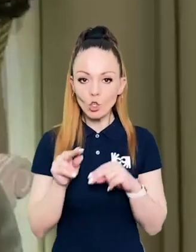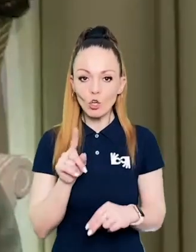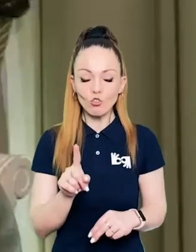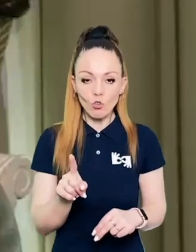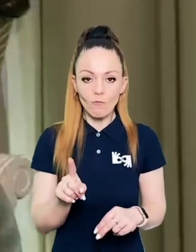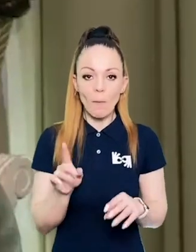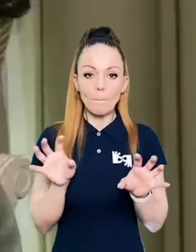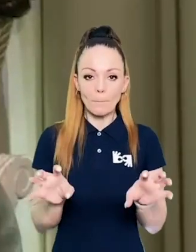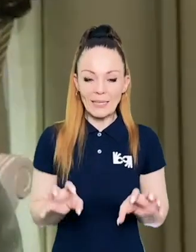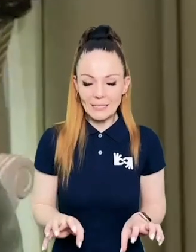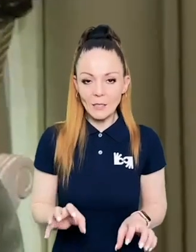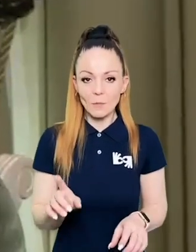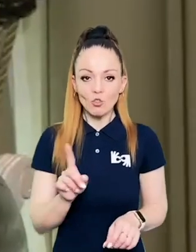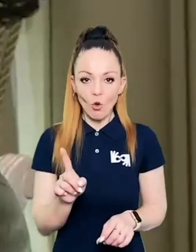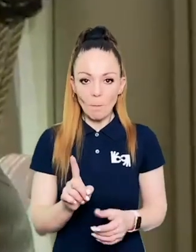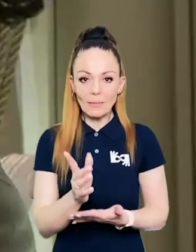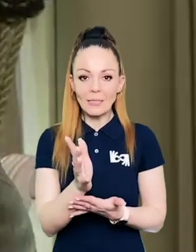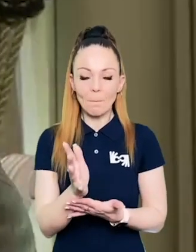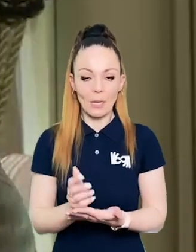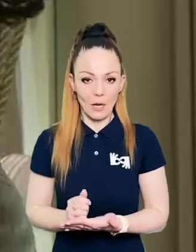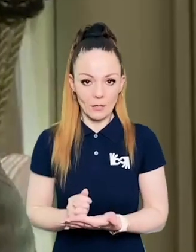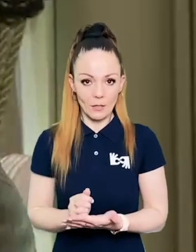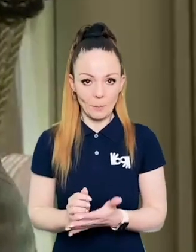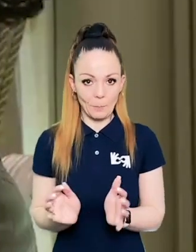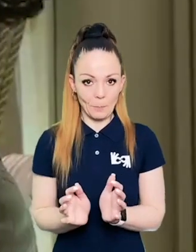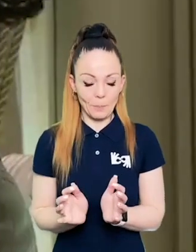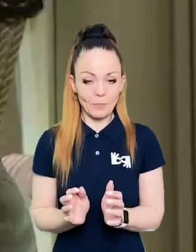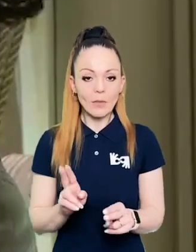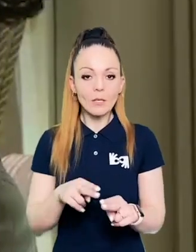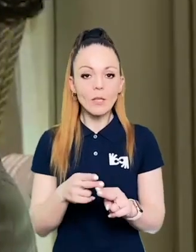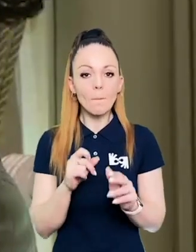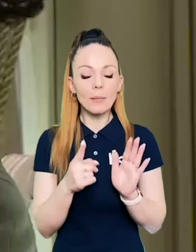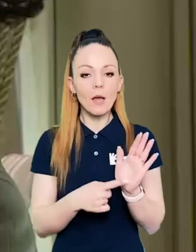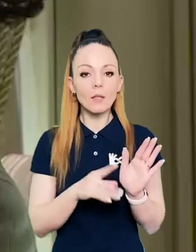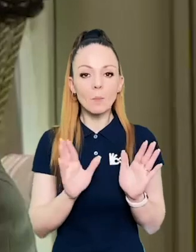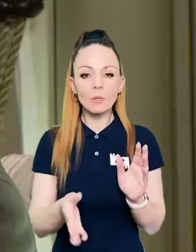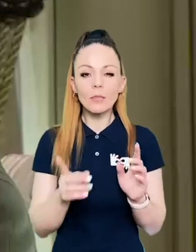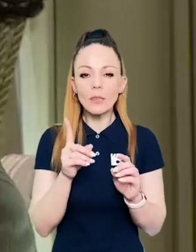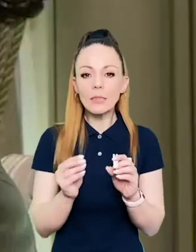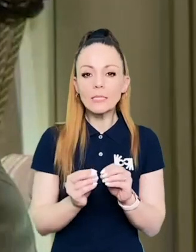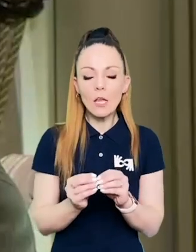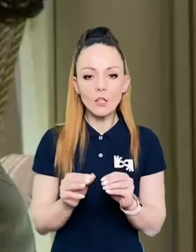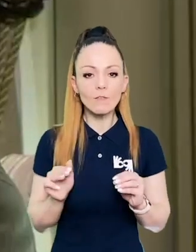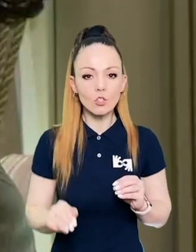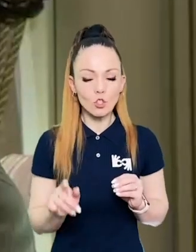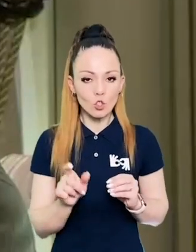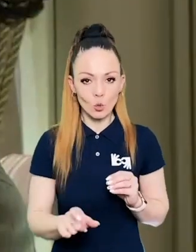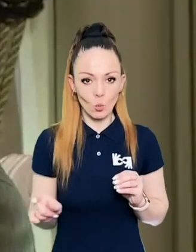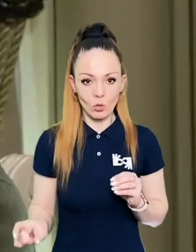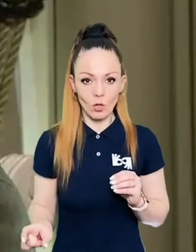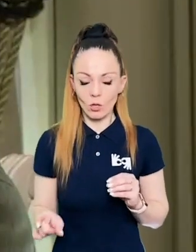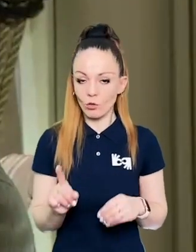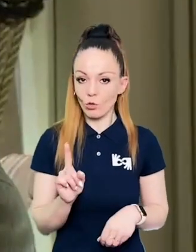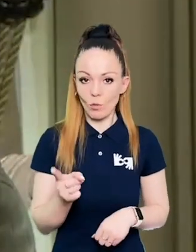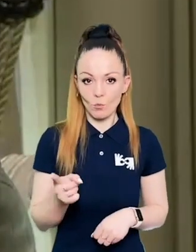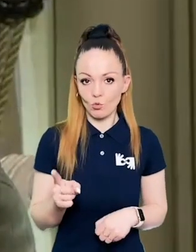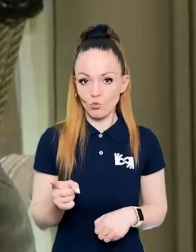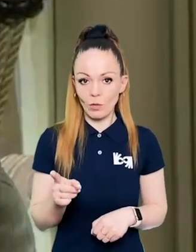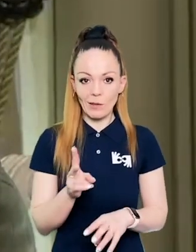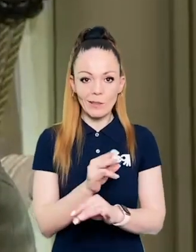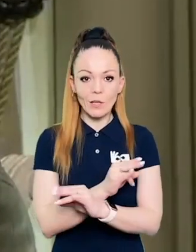в принципі, на сьогодні, щоб зберегти, а це вже питання буде десятків тисяч людей. Тому